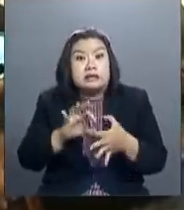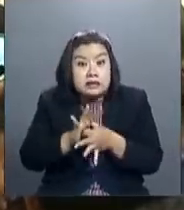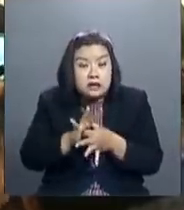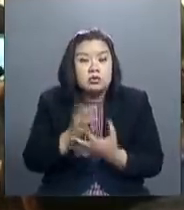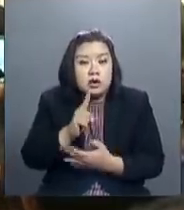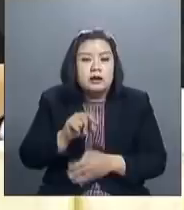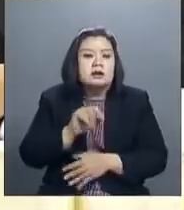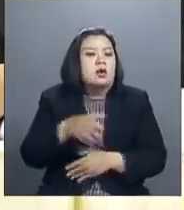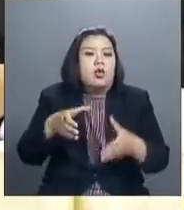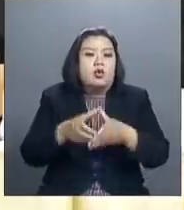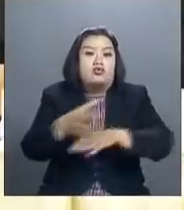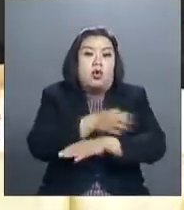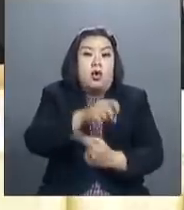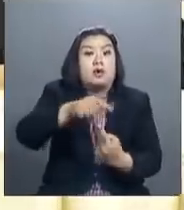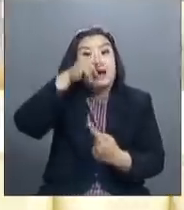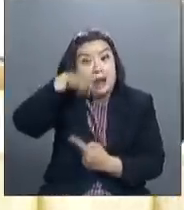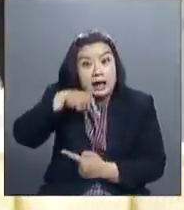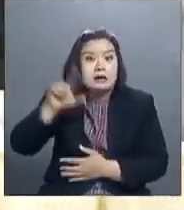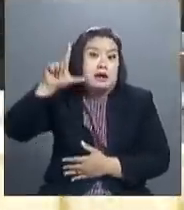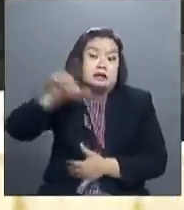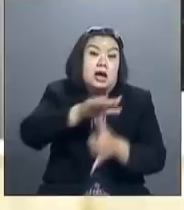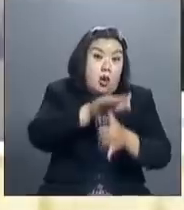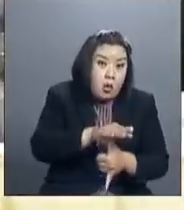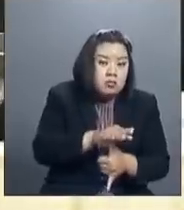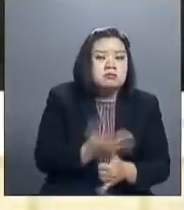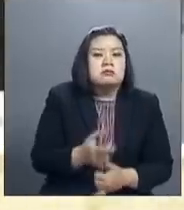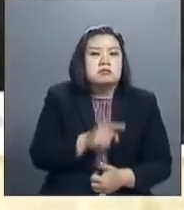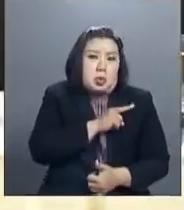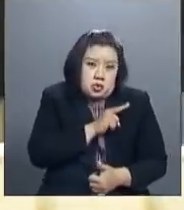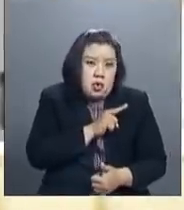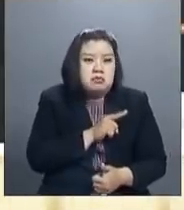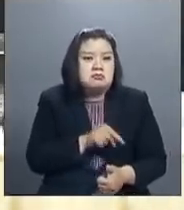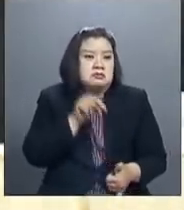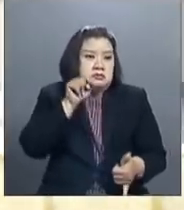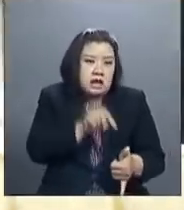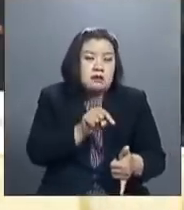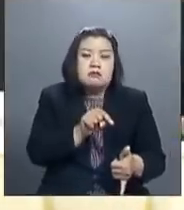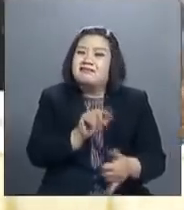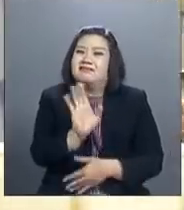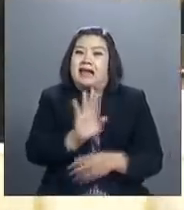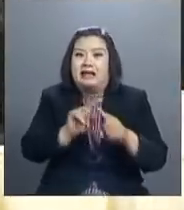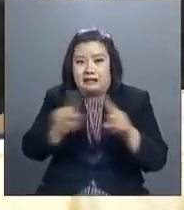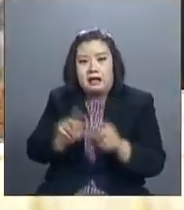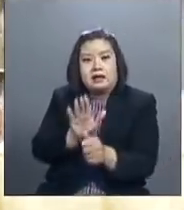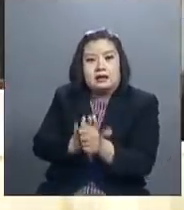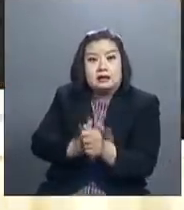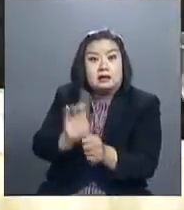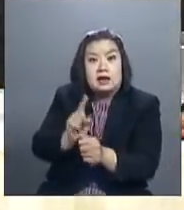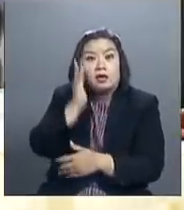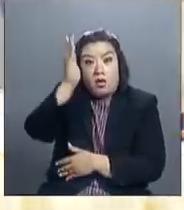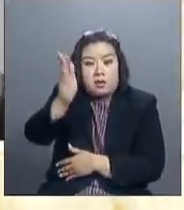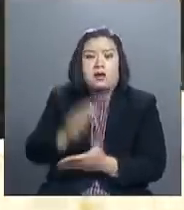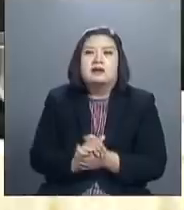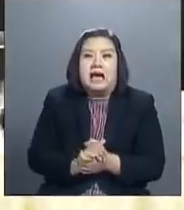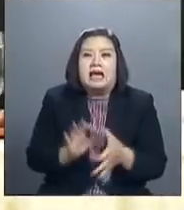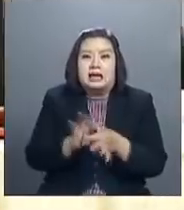ถูกนายทักษิณครอบงำชี้นำสั่งการหรือว่าบงการเท่านั้นแต่กำลังชี้ถึงเกมแยกกันเดินรวมกัน